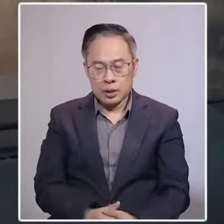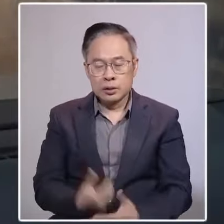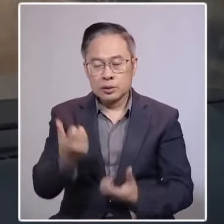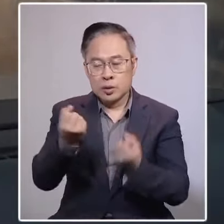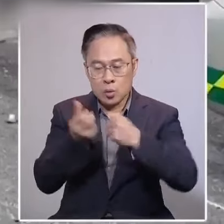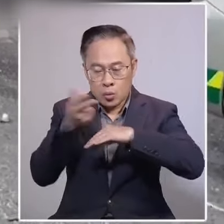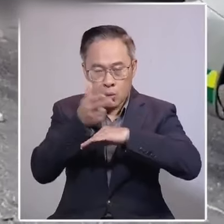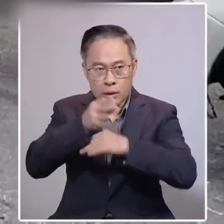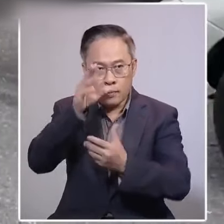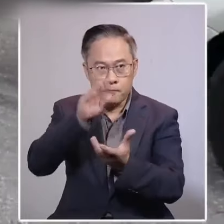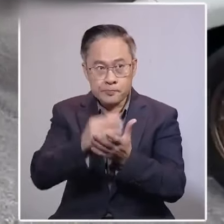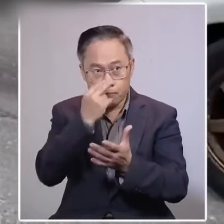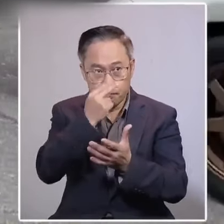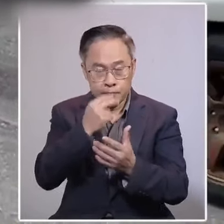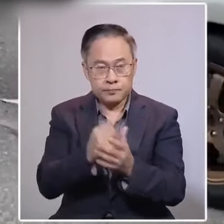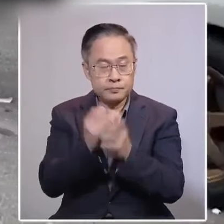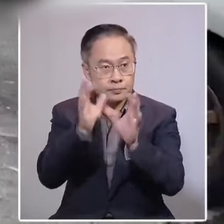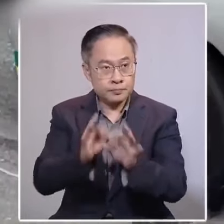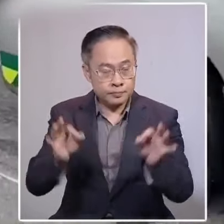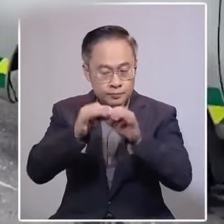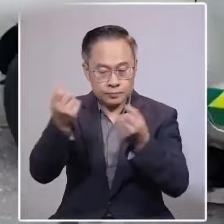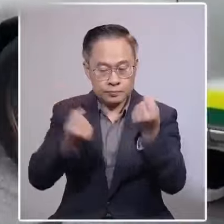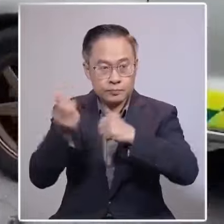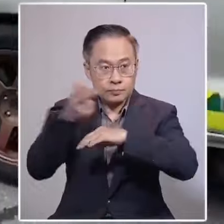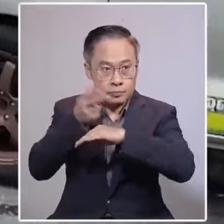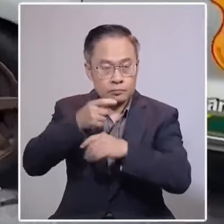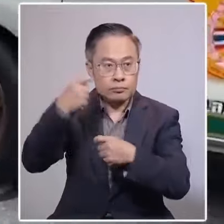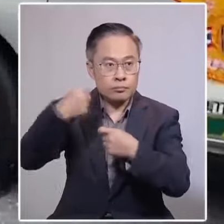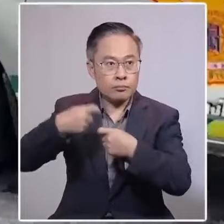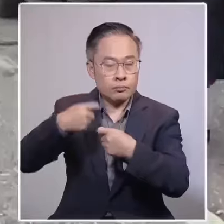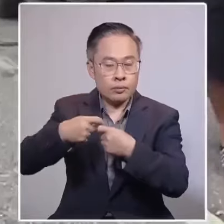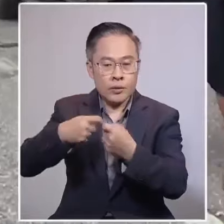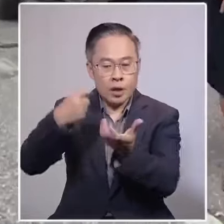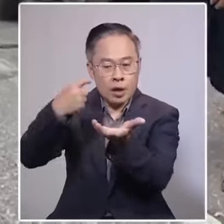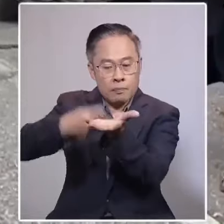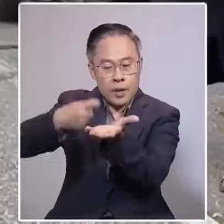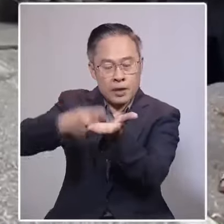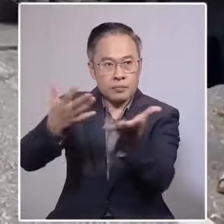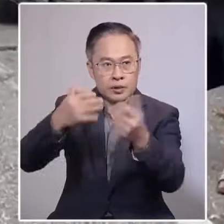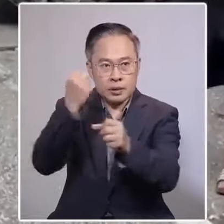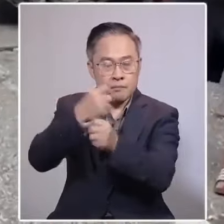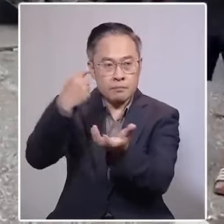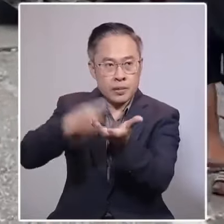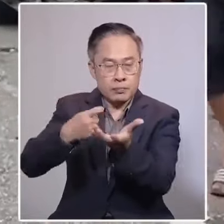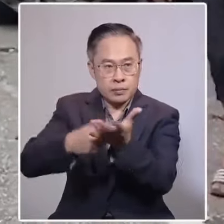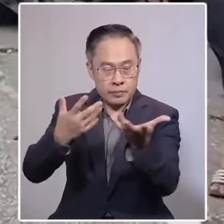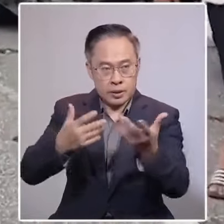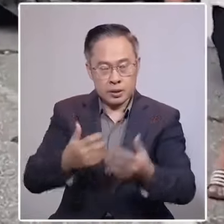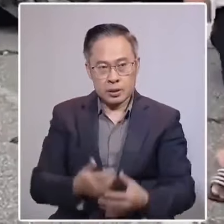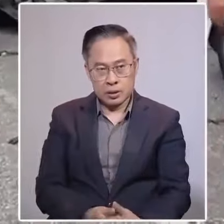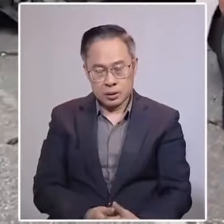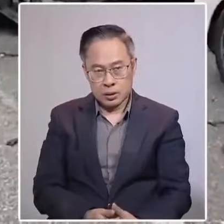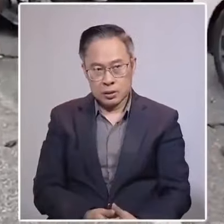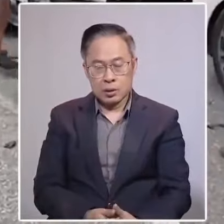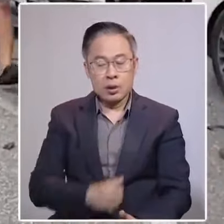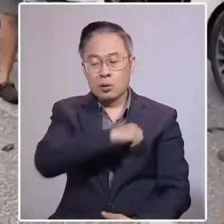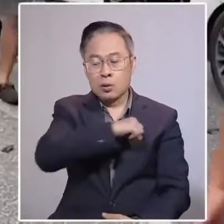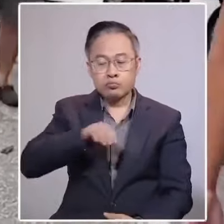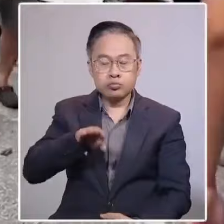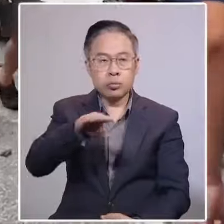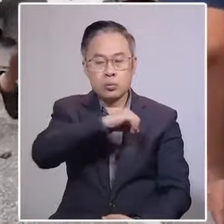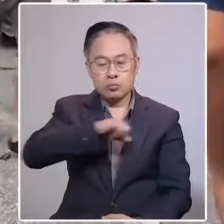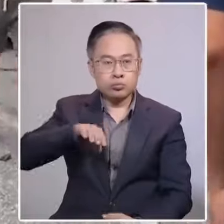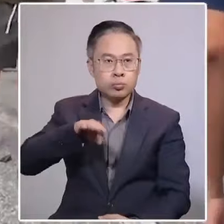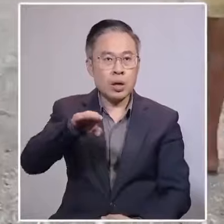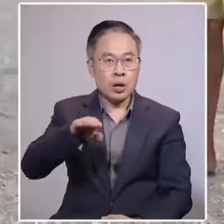พยายามจะพูดว่าเหมือนเขาไม่ได้ทำประกันด้วยนะแต่ว่าแฟนบอกว่าเขาไม่ผิดอ่าฝั่งที่ขับมาไม่ผิดนะเพราะว่าเขาก็ขับมาเลนตามปกติ